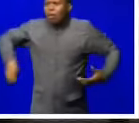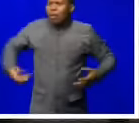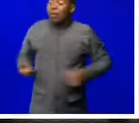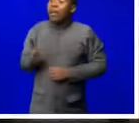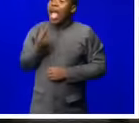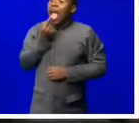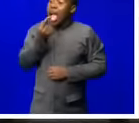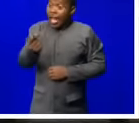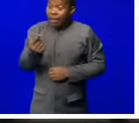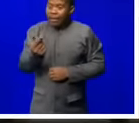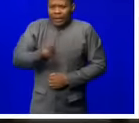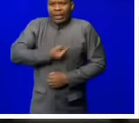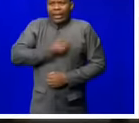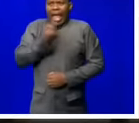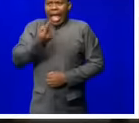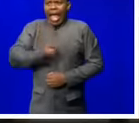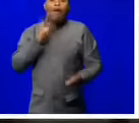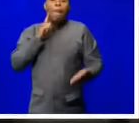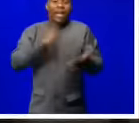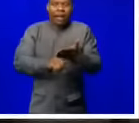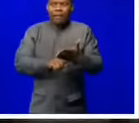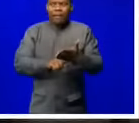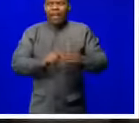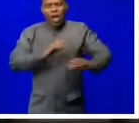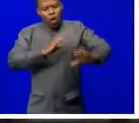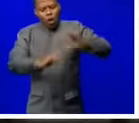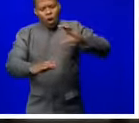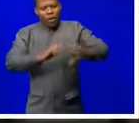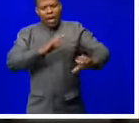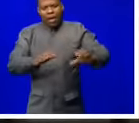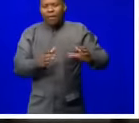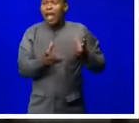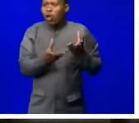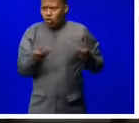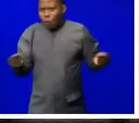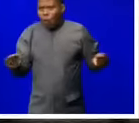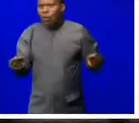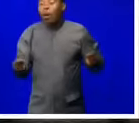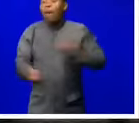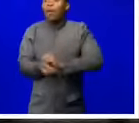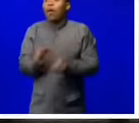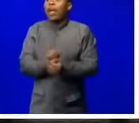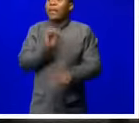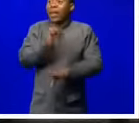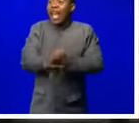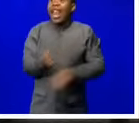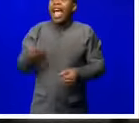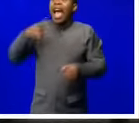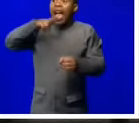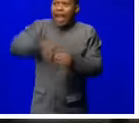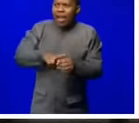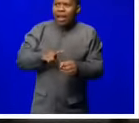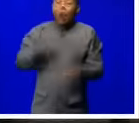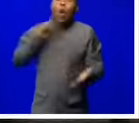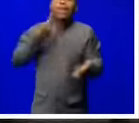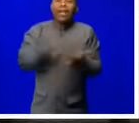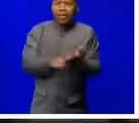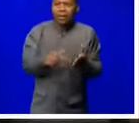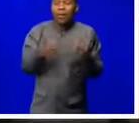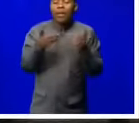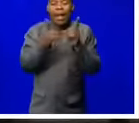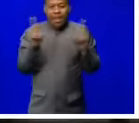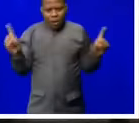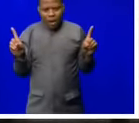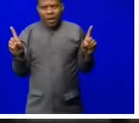le kukholelwa kuso is multi-party democracy. Kodwa akazangabe ngumuntu we-special